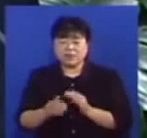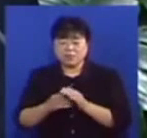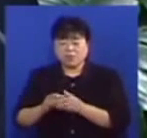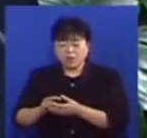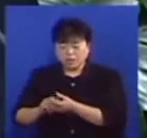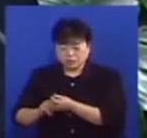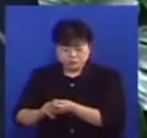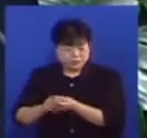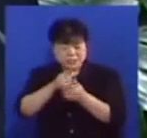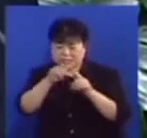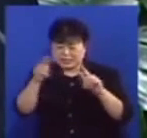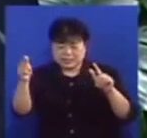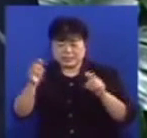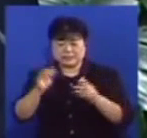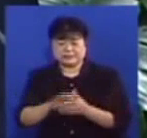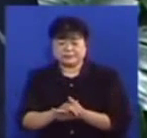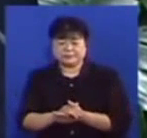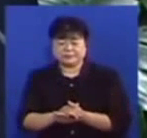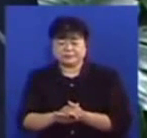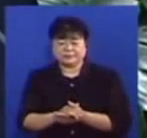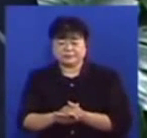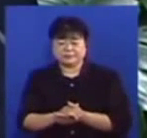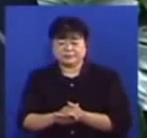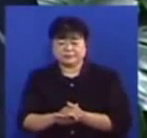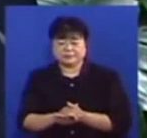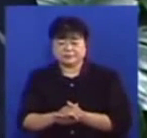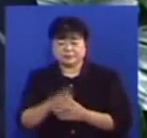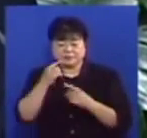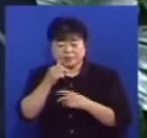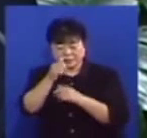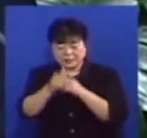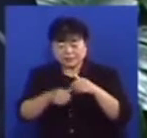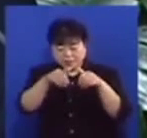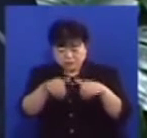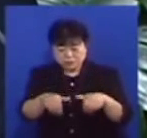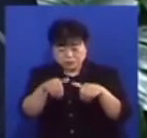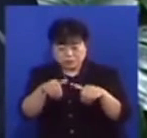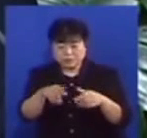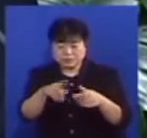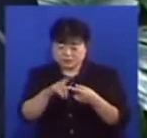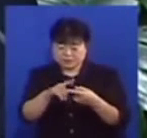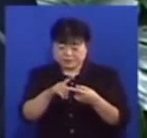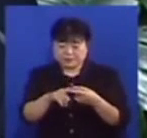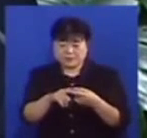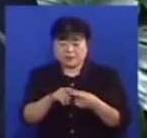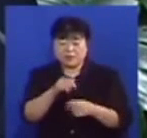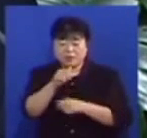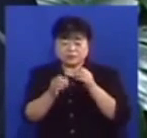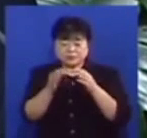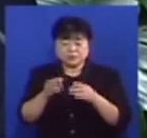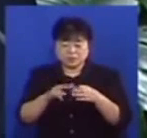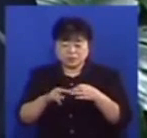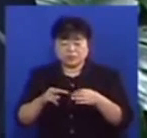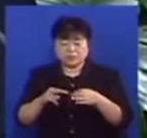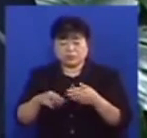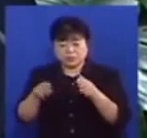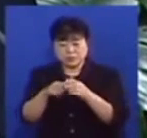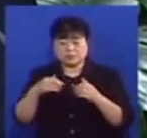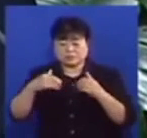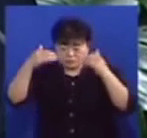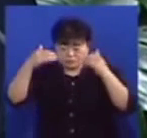망치고 말 것이기 때문에 제가 아간이 아니라 저는 하나님의 종으로서 50년 이 교회를